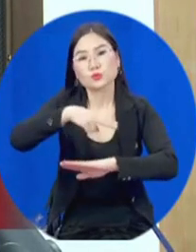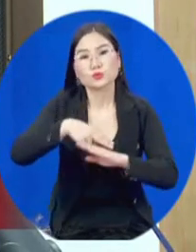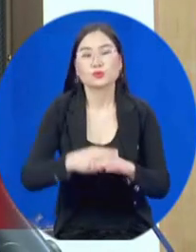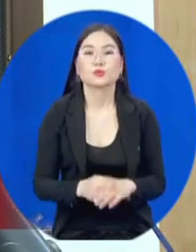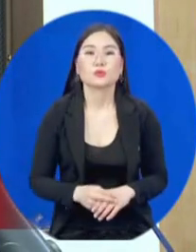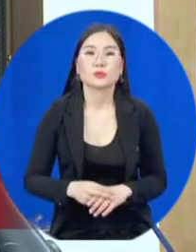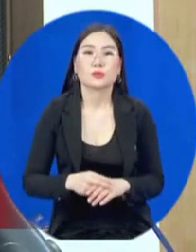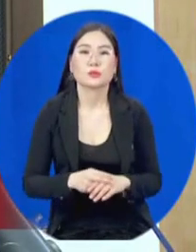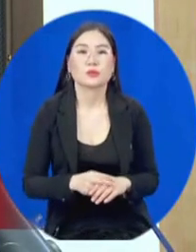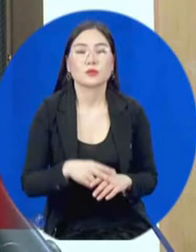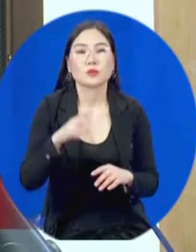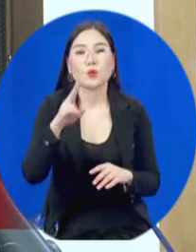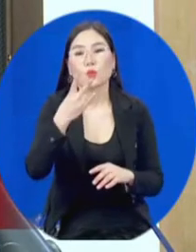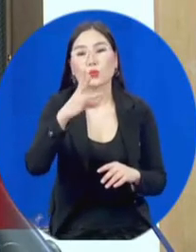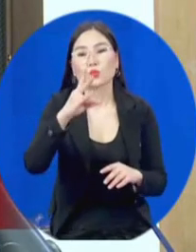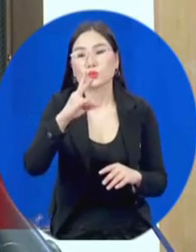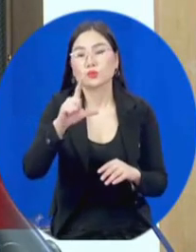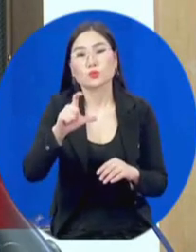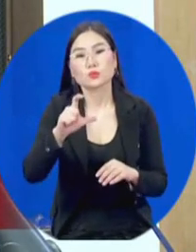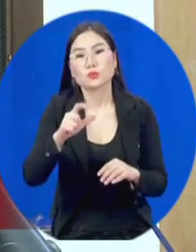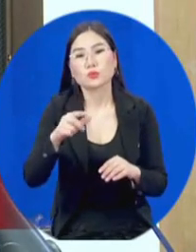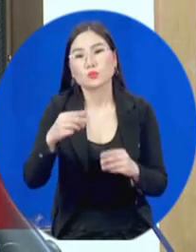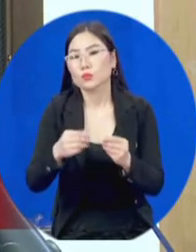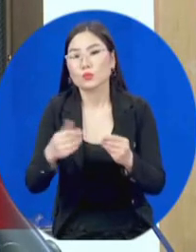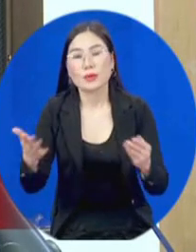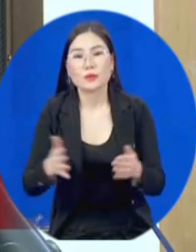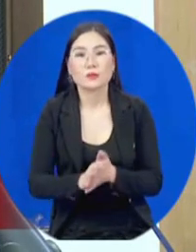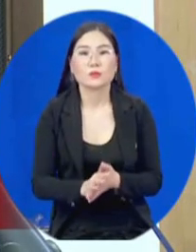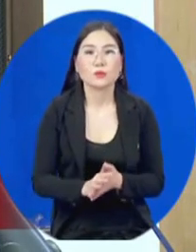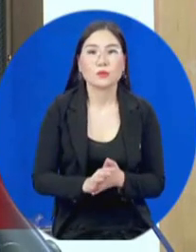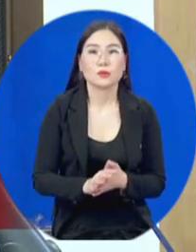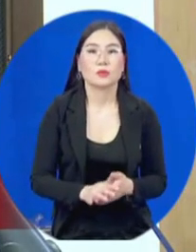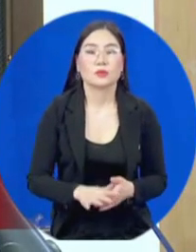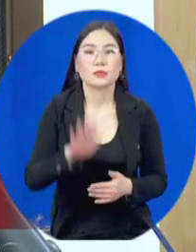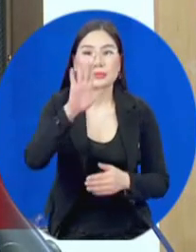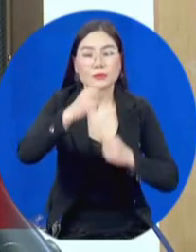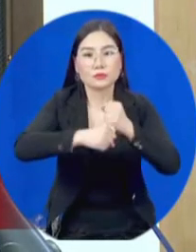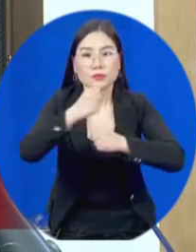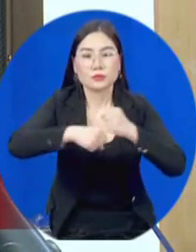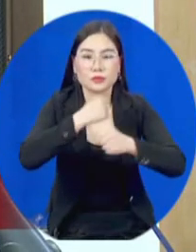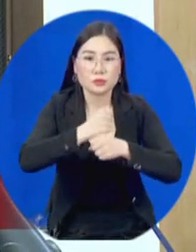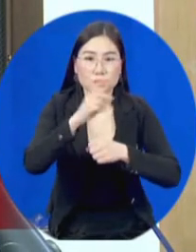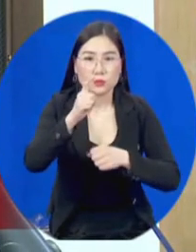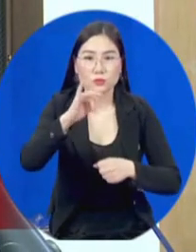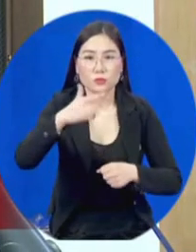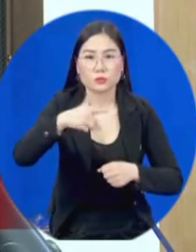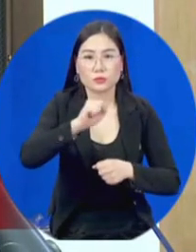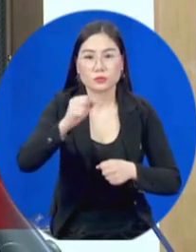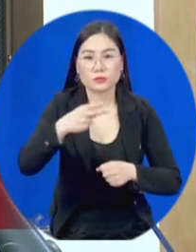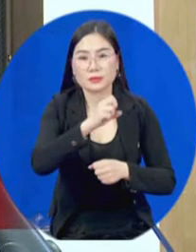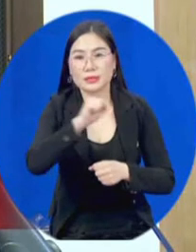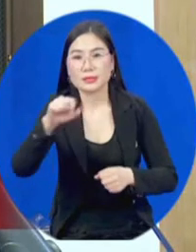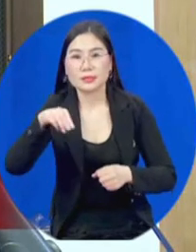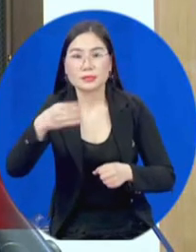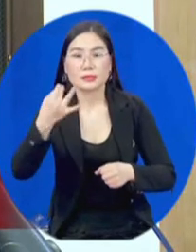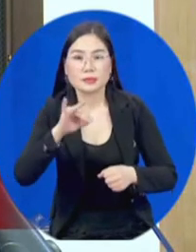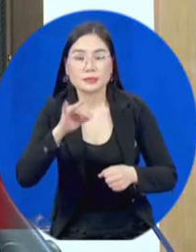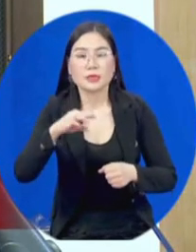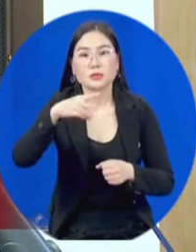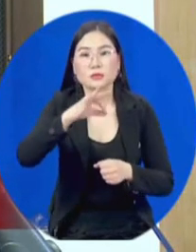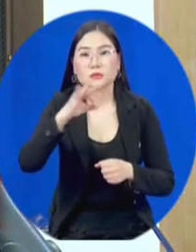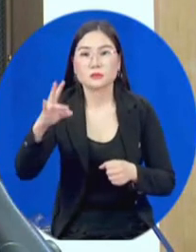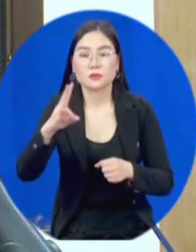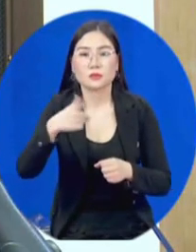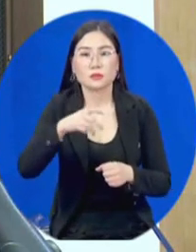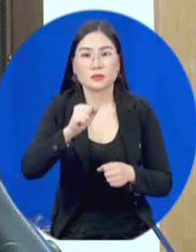гарын үсгийг үнгүүгээр за 5 жилийн хугацаатаагаар олгож байгаа. За хоёрдугаарх нь бид энэ ухаалаг машин буюу кё